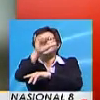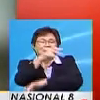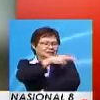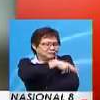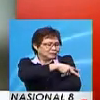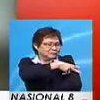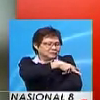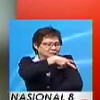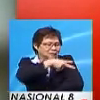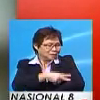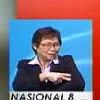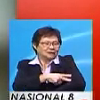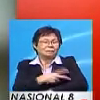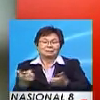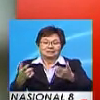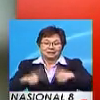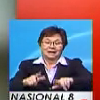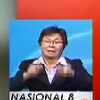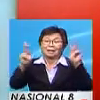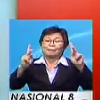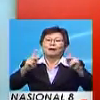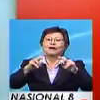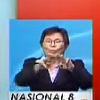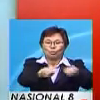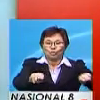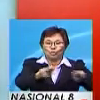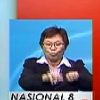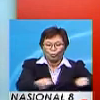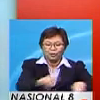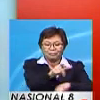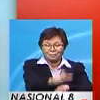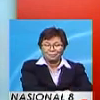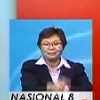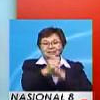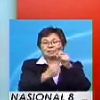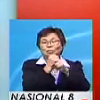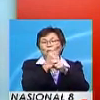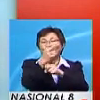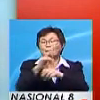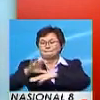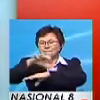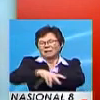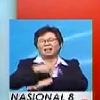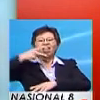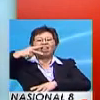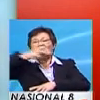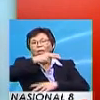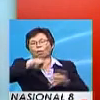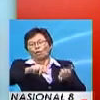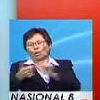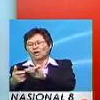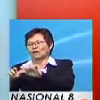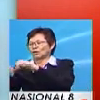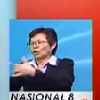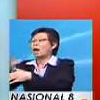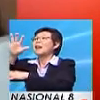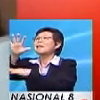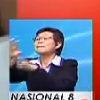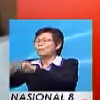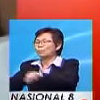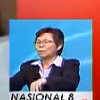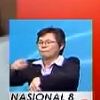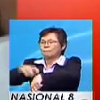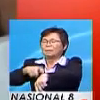dalam kejadian khamis Minggu lalu seorang murid tahun du mendakwa dipaksa menggunting hujung lidahnya oleh sekumpulan lima murid